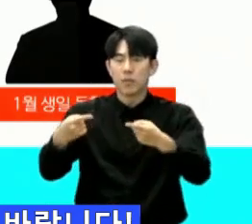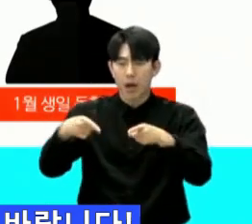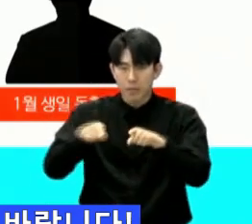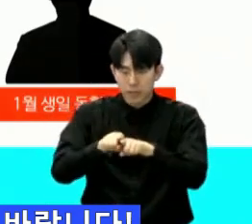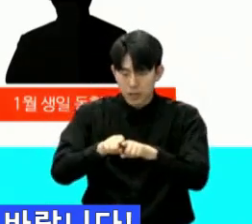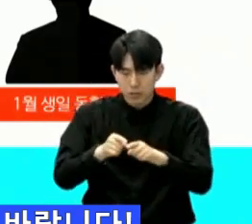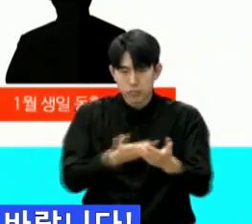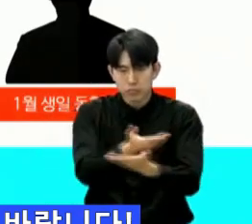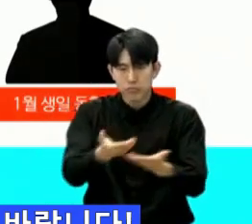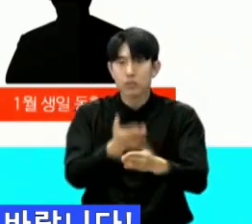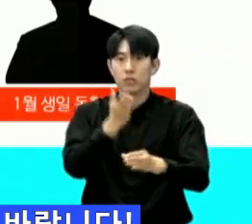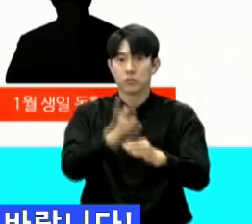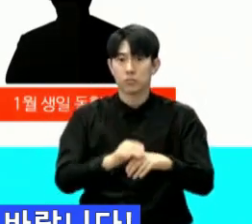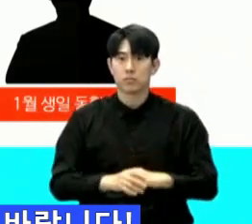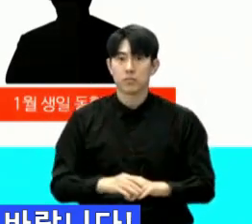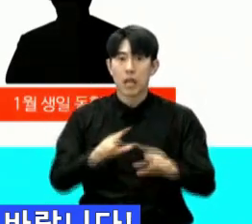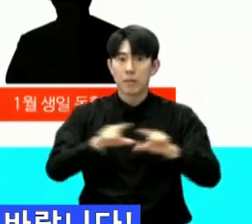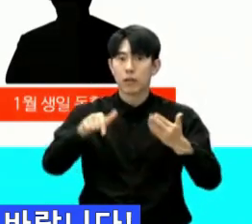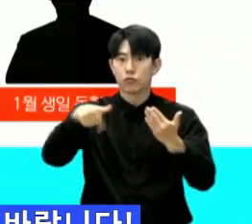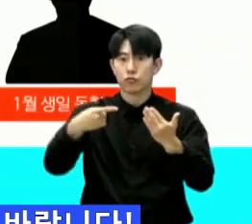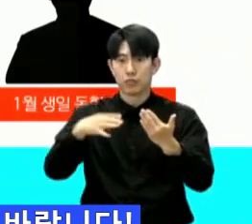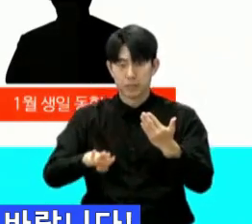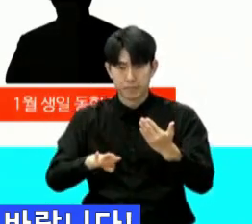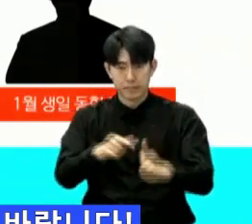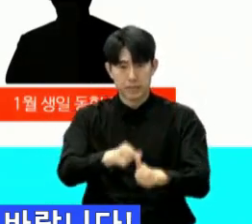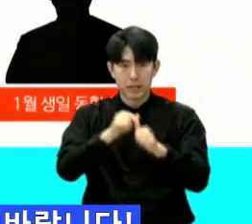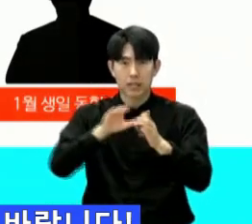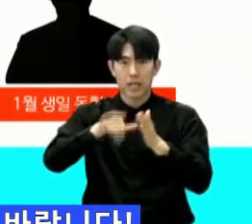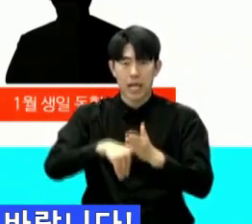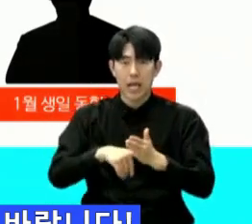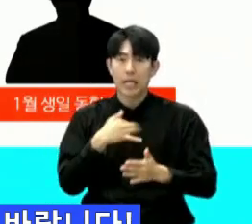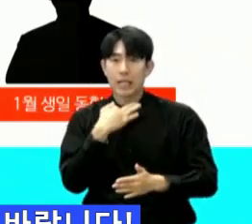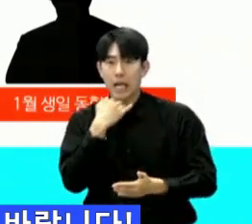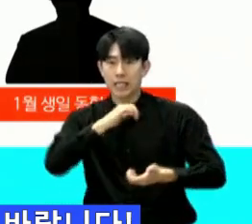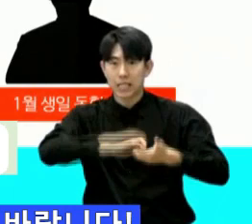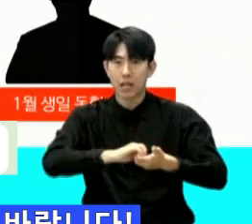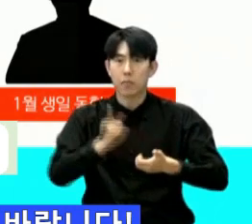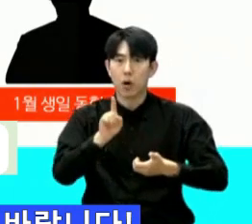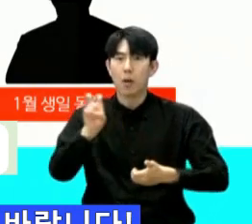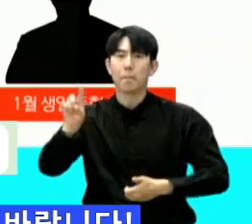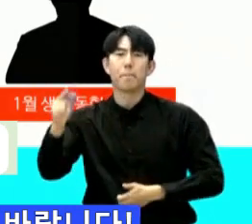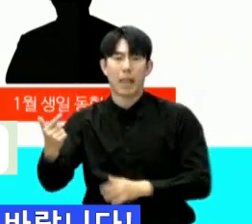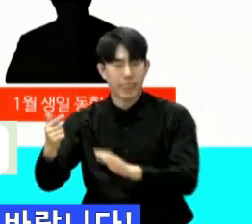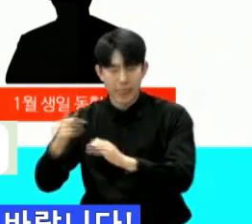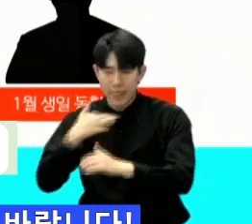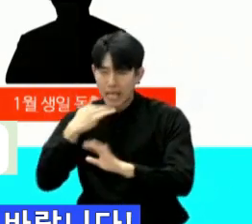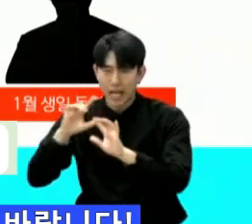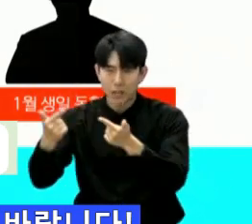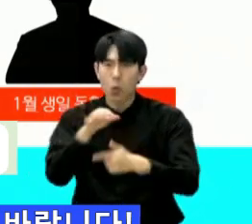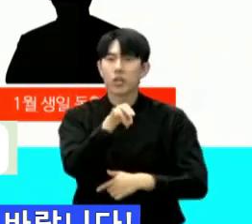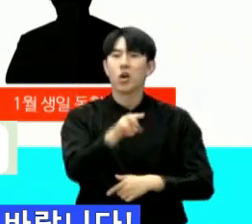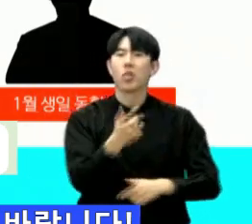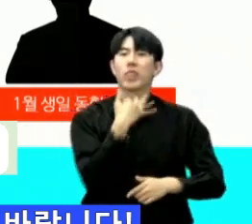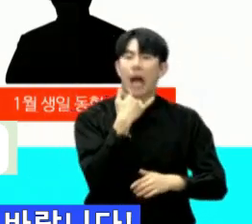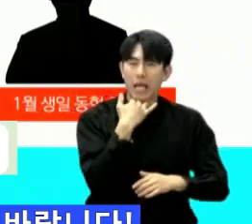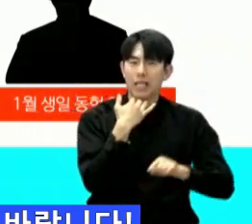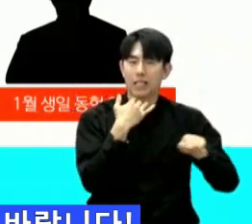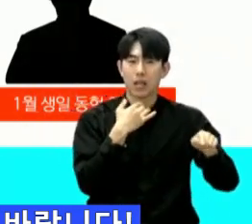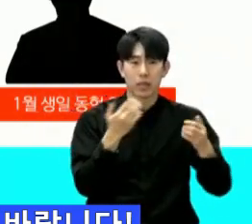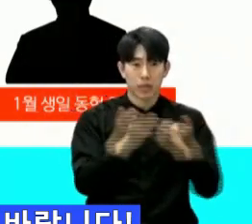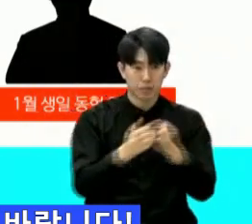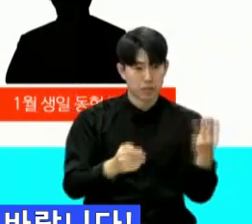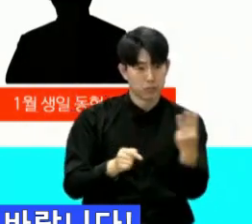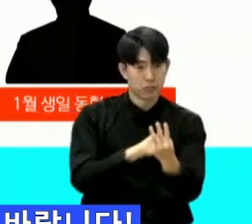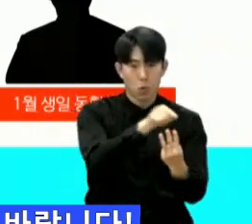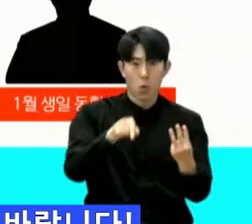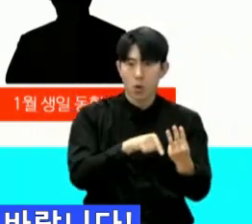준비하고 있습니다. 일반 9급 공무원 공채의 경우 응시 연령이 만 나이가 아니라 연 나이로 세 사람 모두 생일과 무관하게 시험 응시